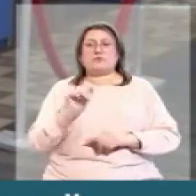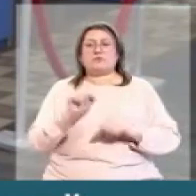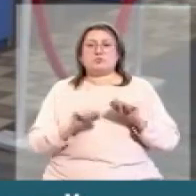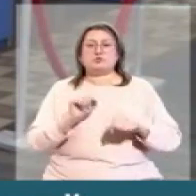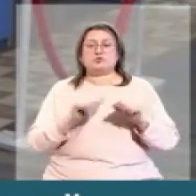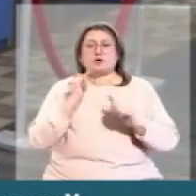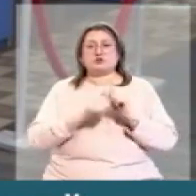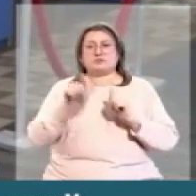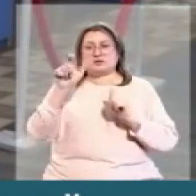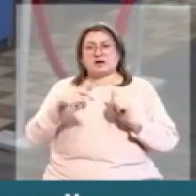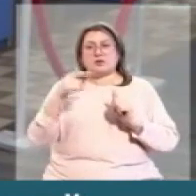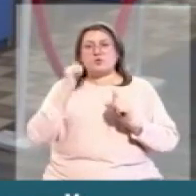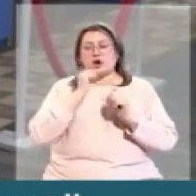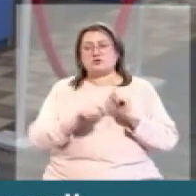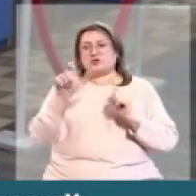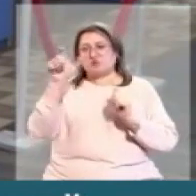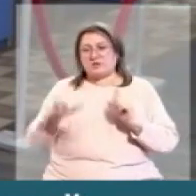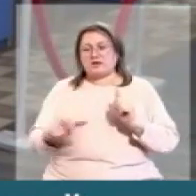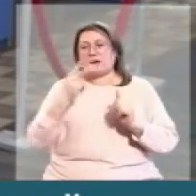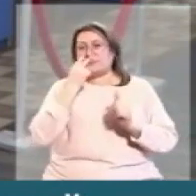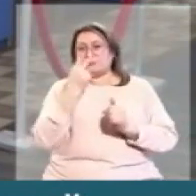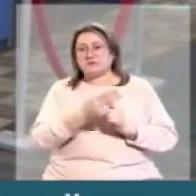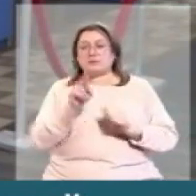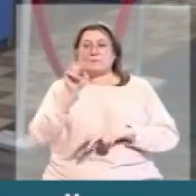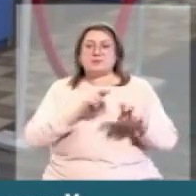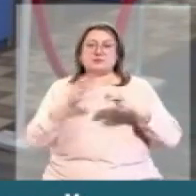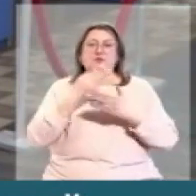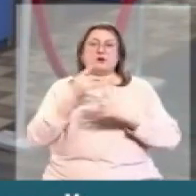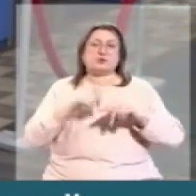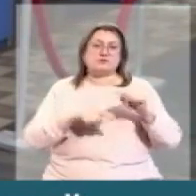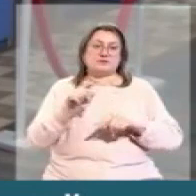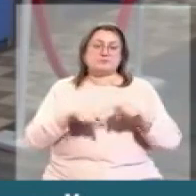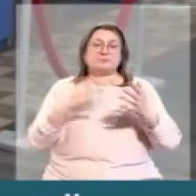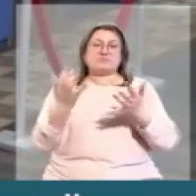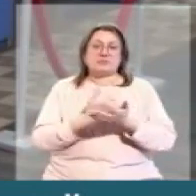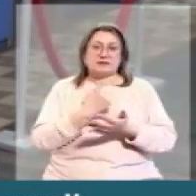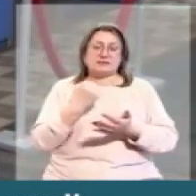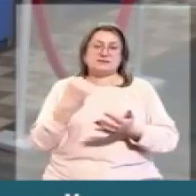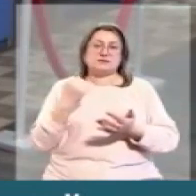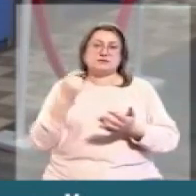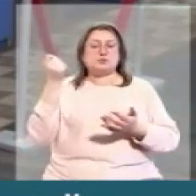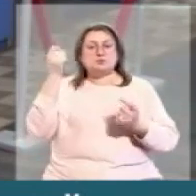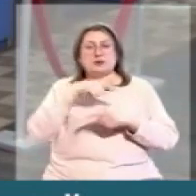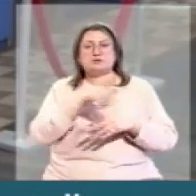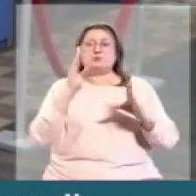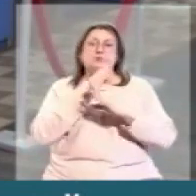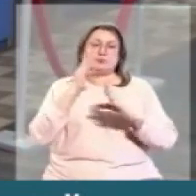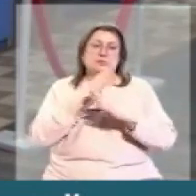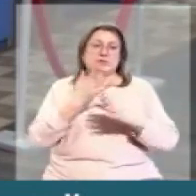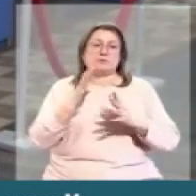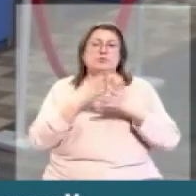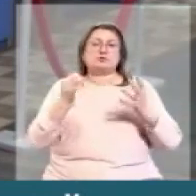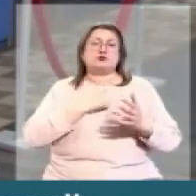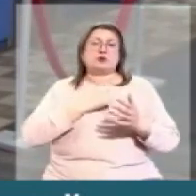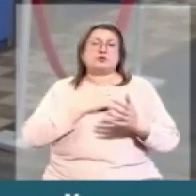каждого гражданина Казахстана, вообще у каждого человека посмотреть, поискать своих родственников, найти их, узнать их судьбу. У нас, к большому